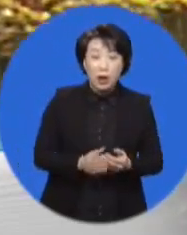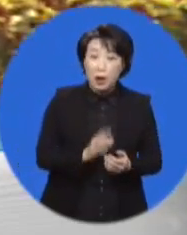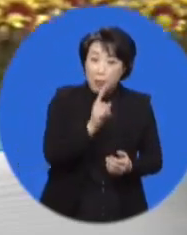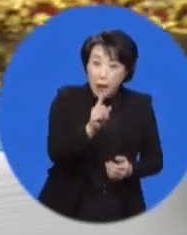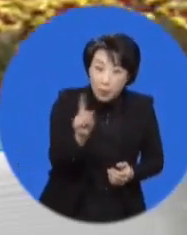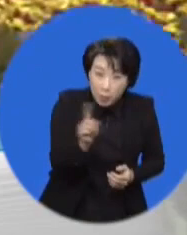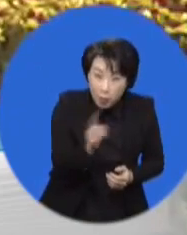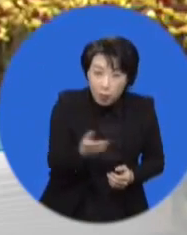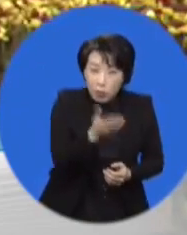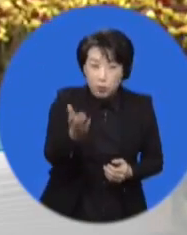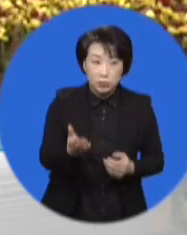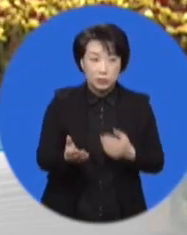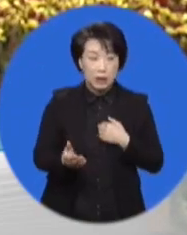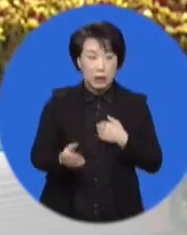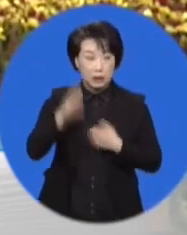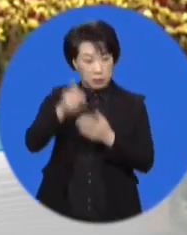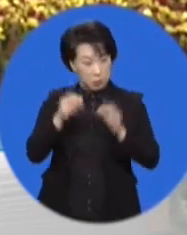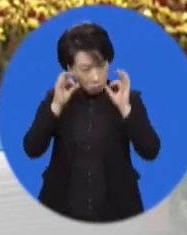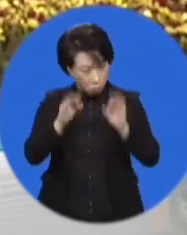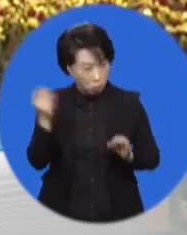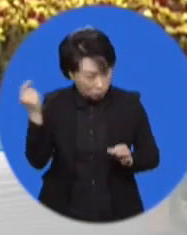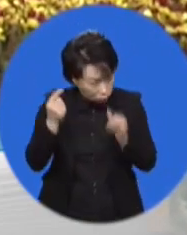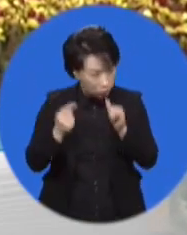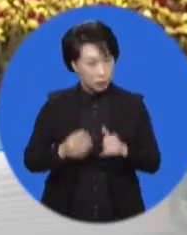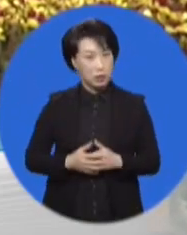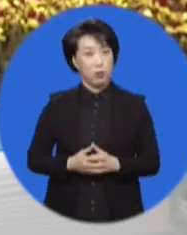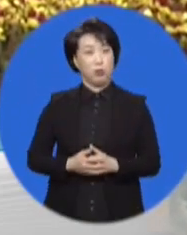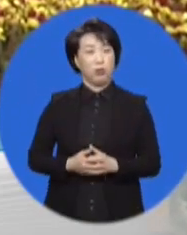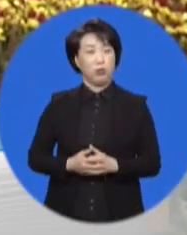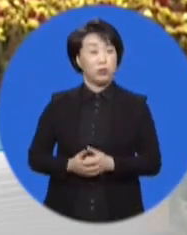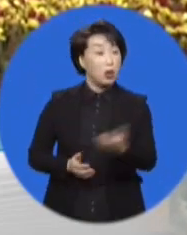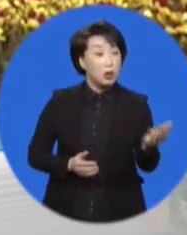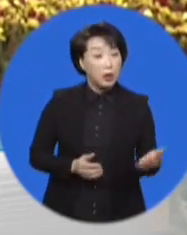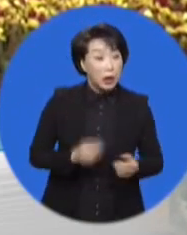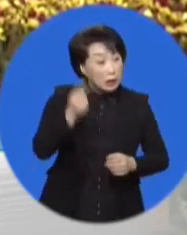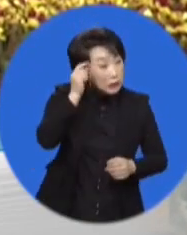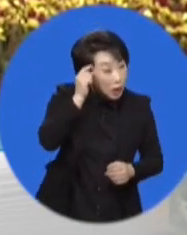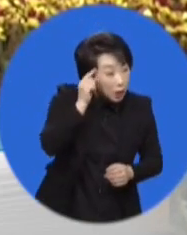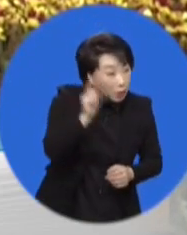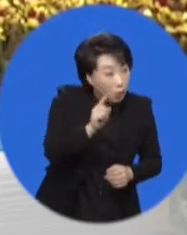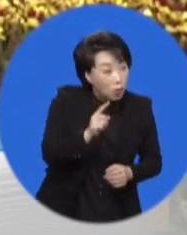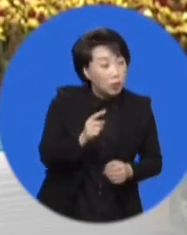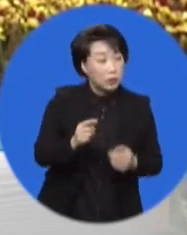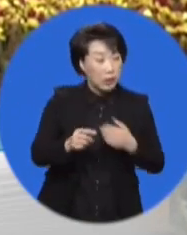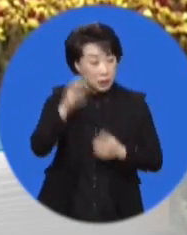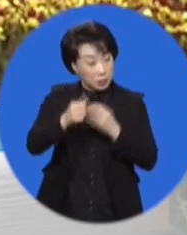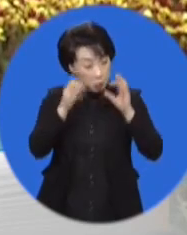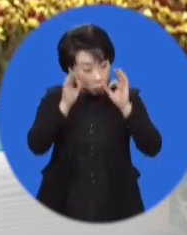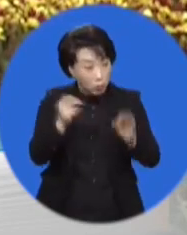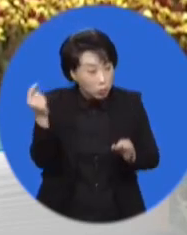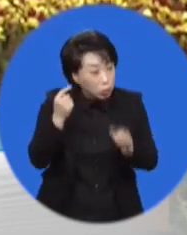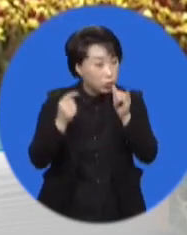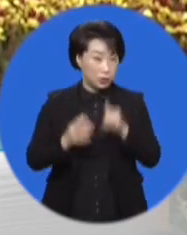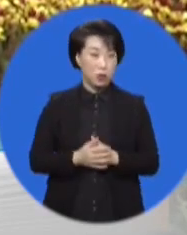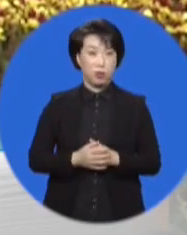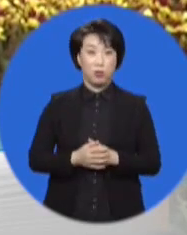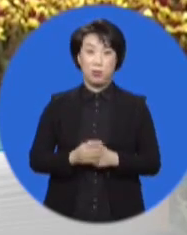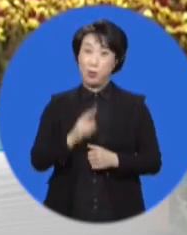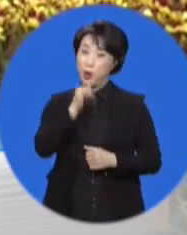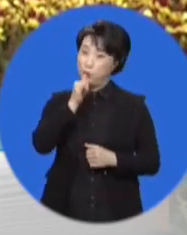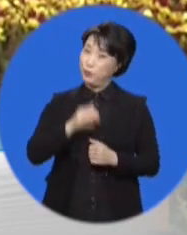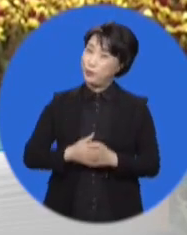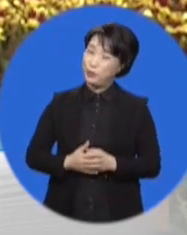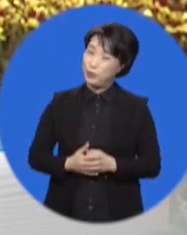말 하든지 나는 듣고 있다고. 네가 무슨 생각을 하든지 난 다 듣고 있다고 말하고